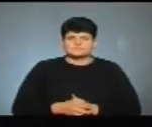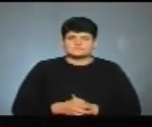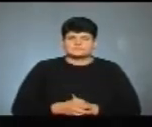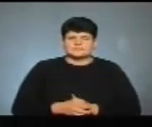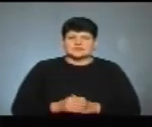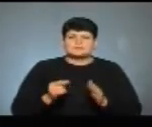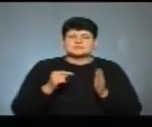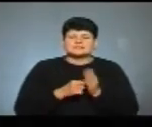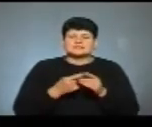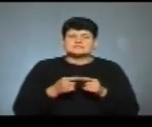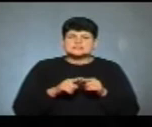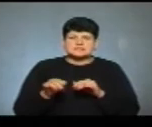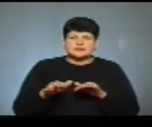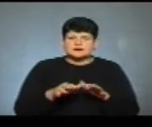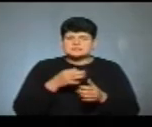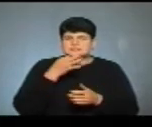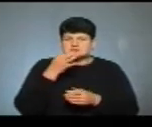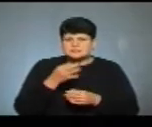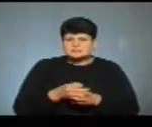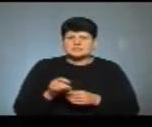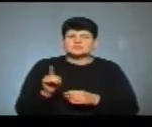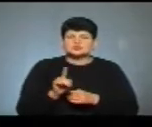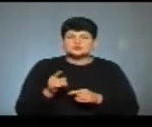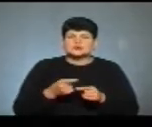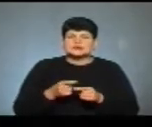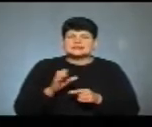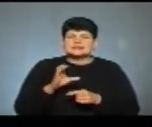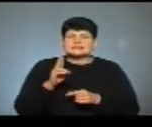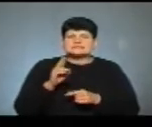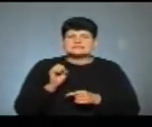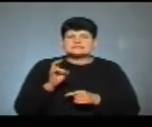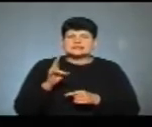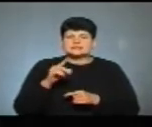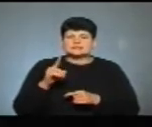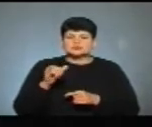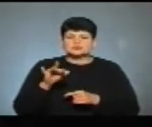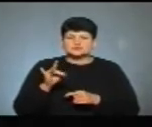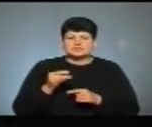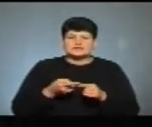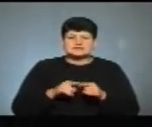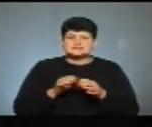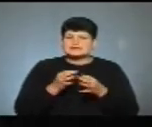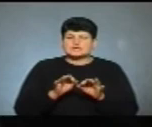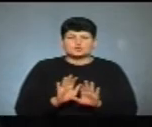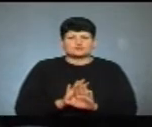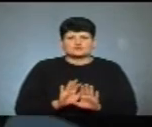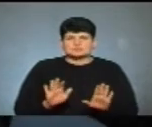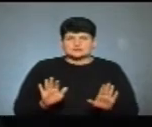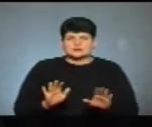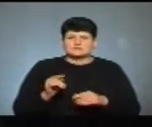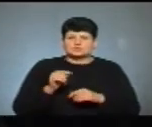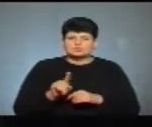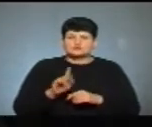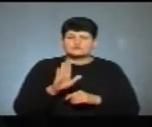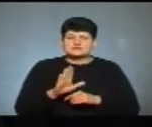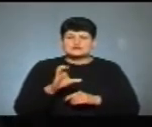Мета цієї акції – сказати, що цензура – це недопустимо, тому що